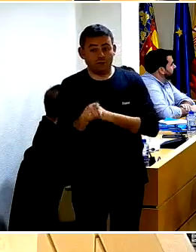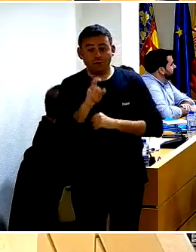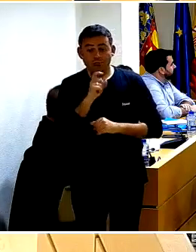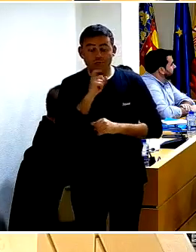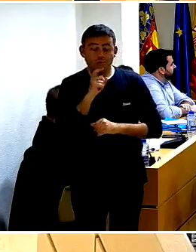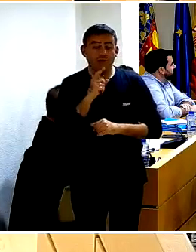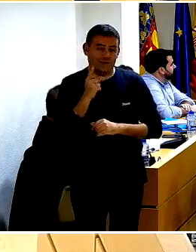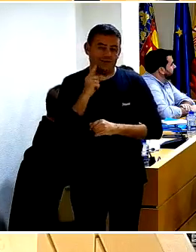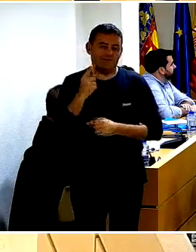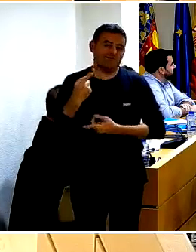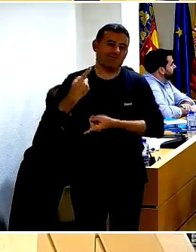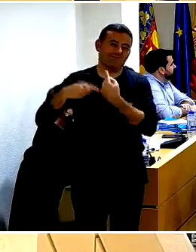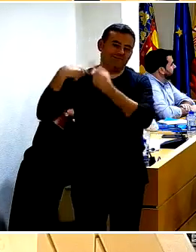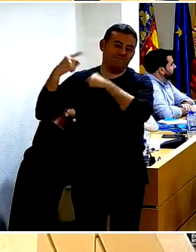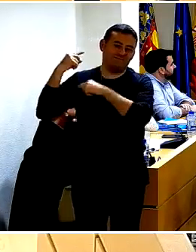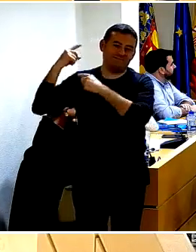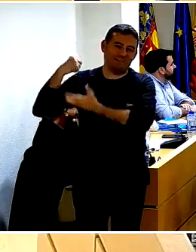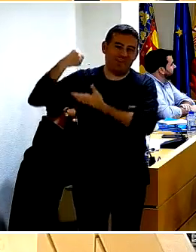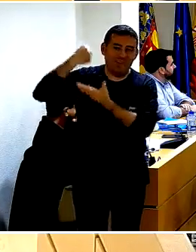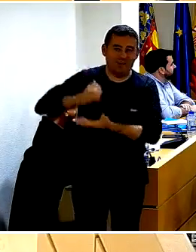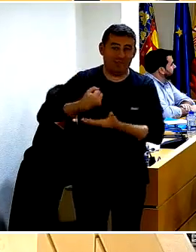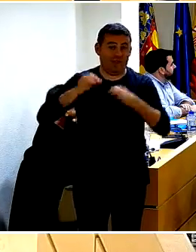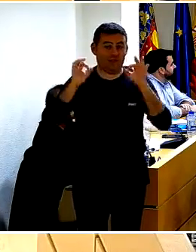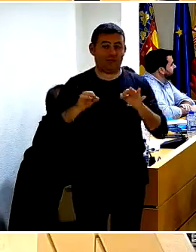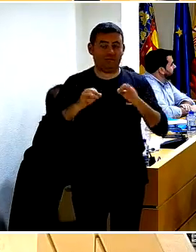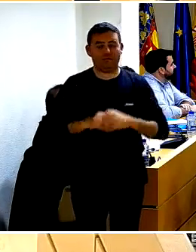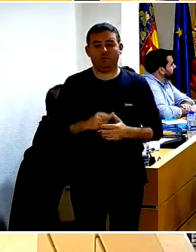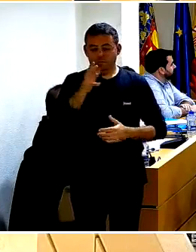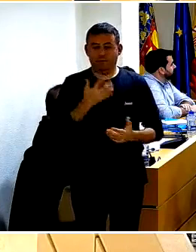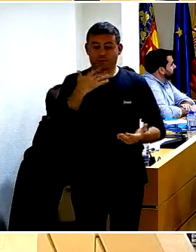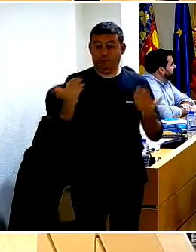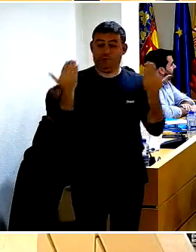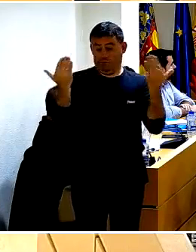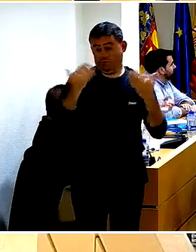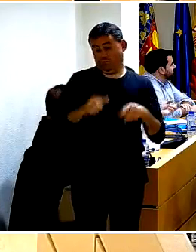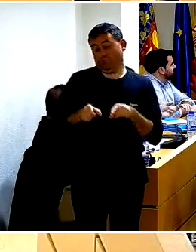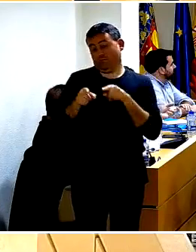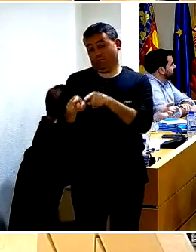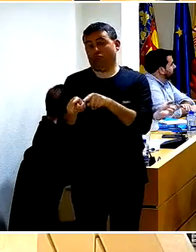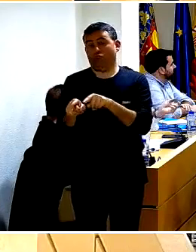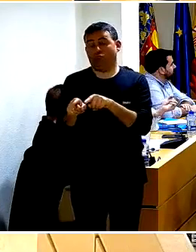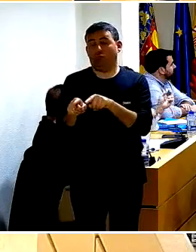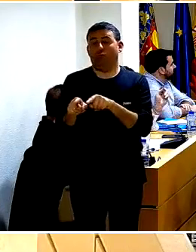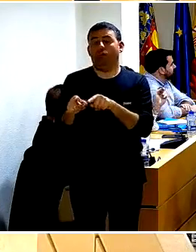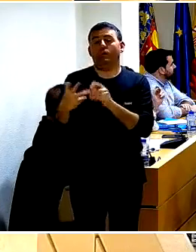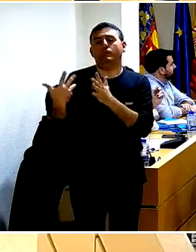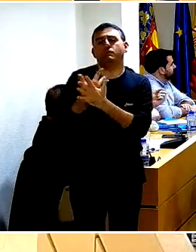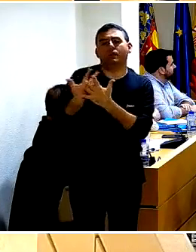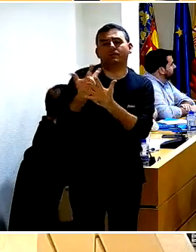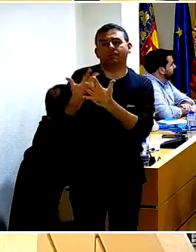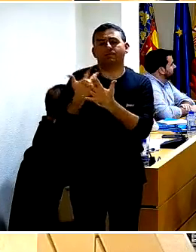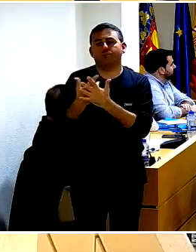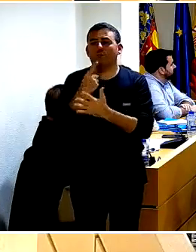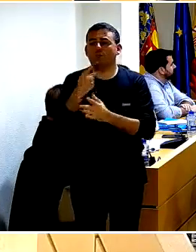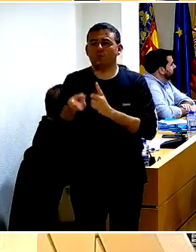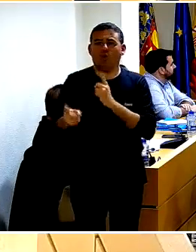que hem rebut, què és el que se feia en comparació, perquè vostè així avui no porta ninguna proposta, simplement diu que està en contra,